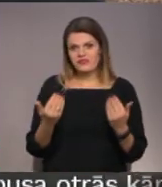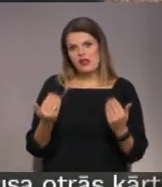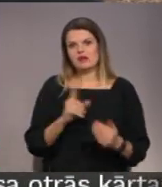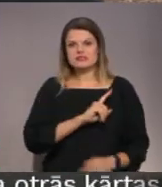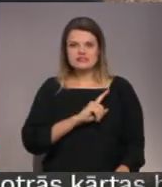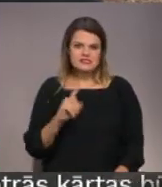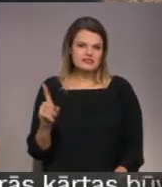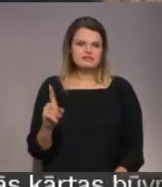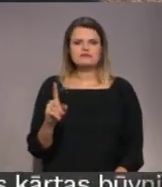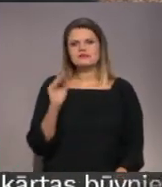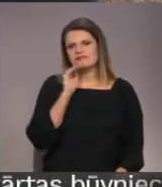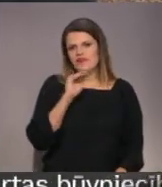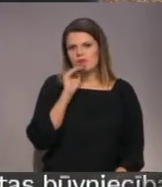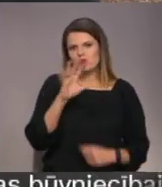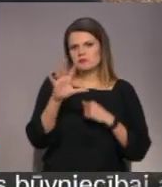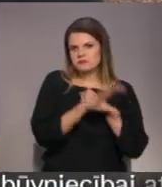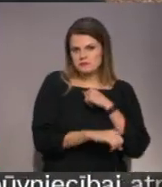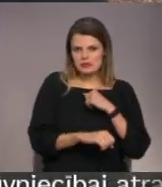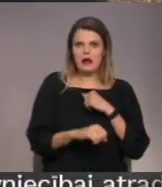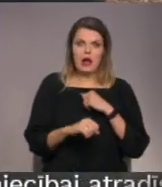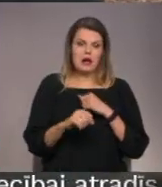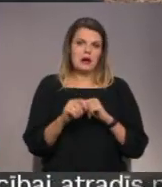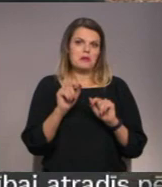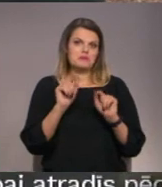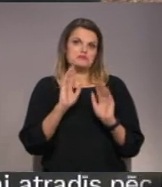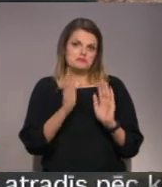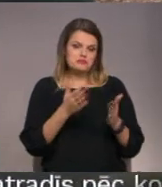kaut kādam februāra beigām, tagad ik pa brīdi